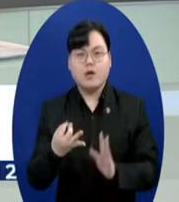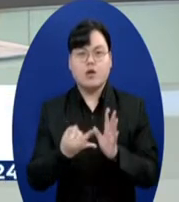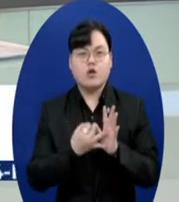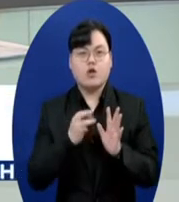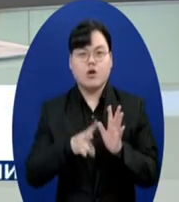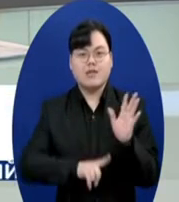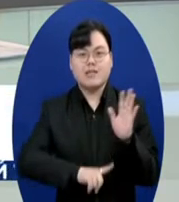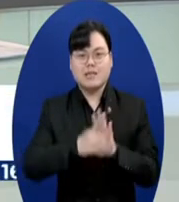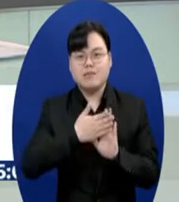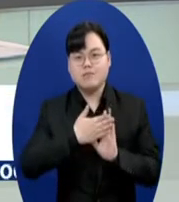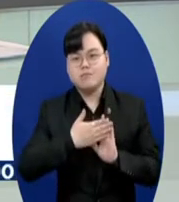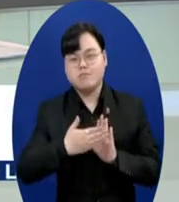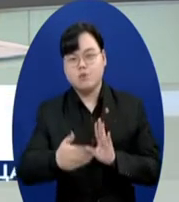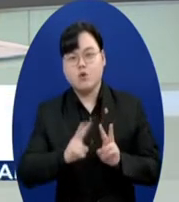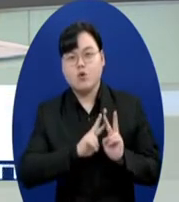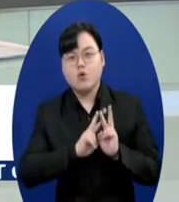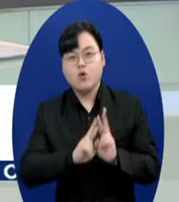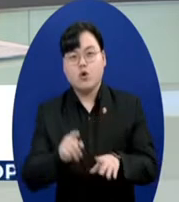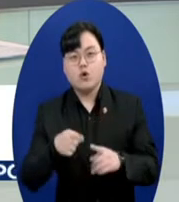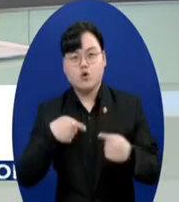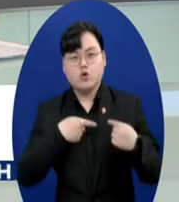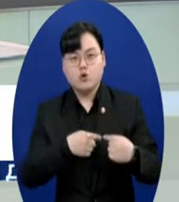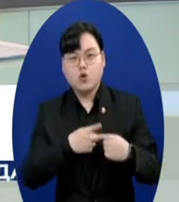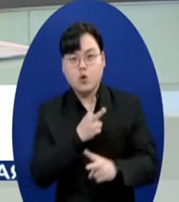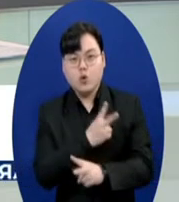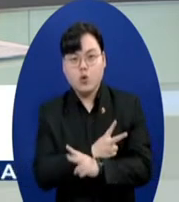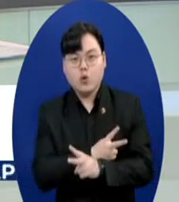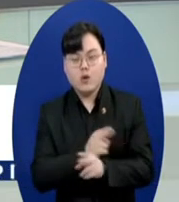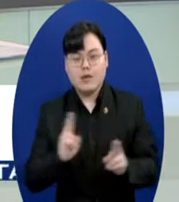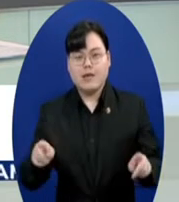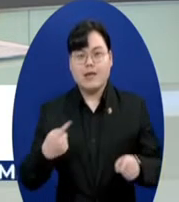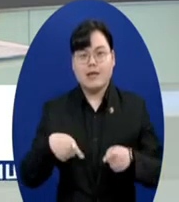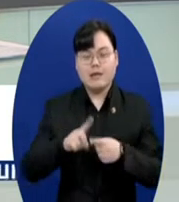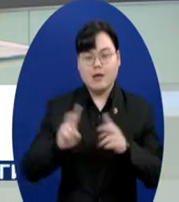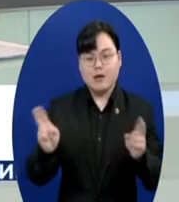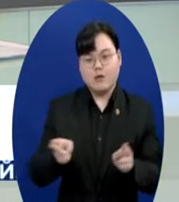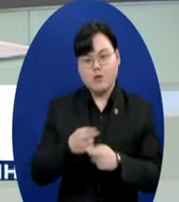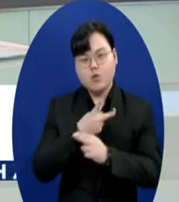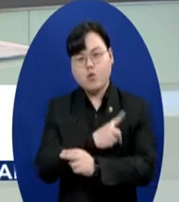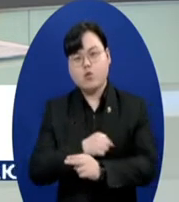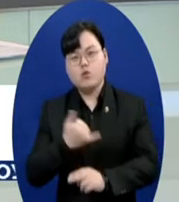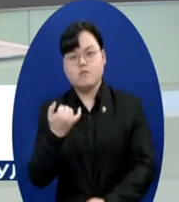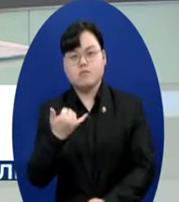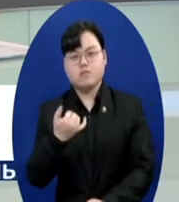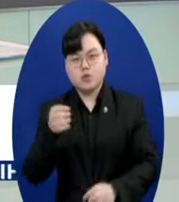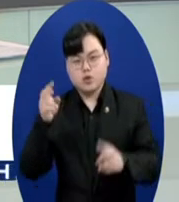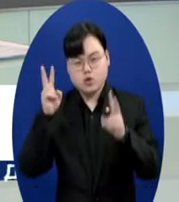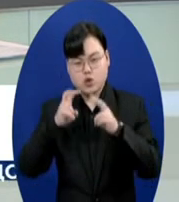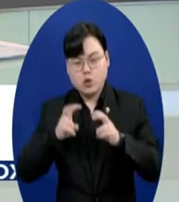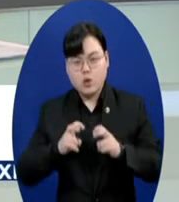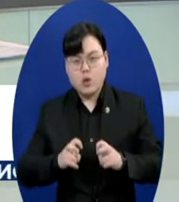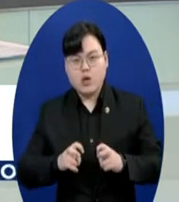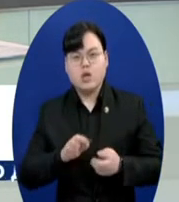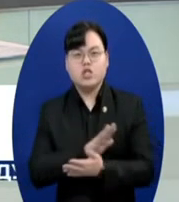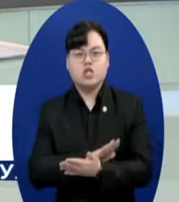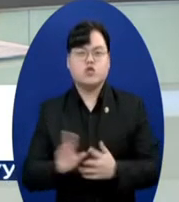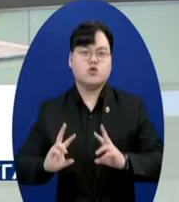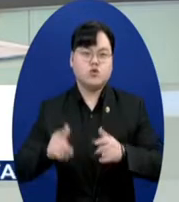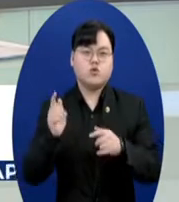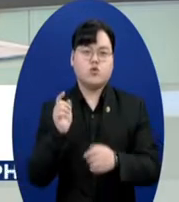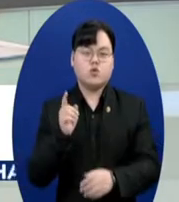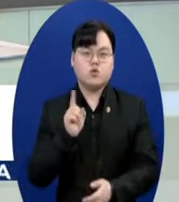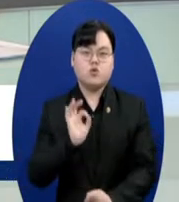хүчин төгөлдөр үйлчилж эхэлсэн зөрчлийн хуулийг хэрэгжилтэнд нь үр дүн шинжилгээ, дүн шинжилгээ хийгээд за үр нөлөөгөө судалсан байгаа. Ингээд шинжилэн найруулах нь зүйтэй